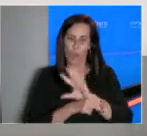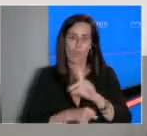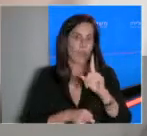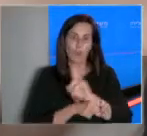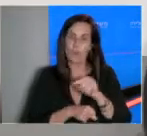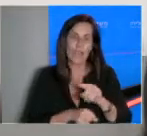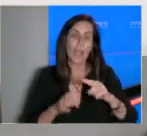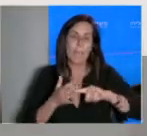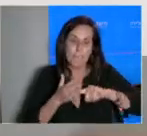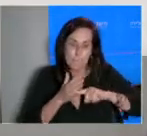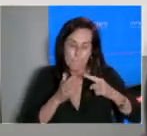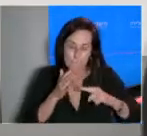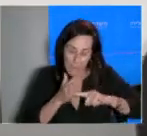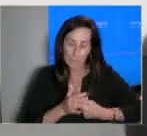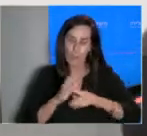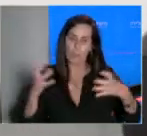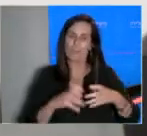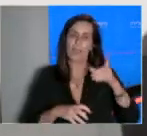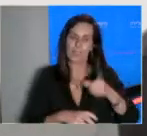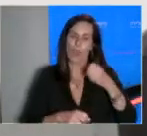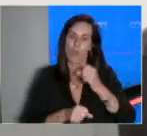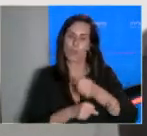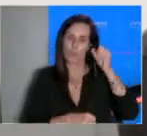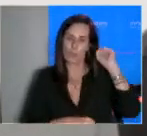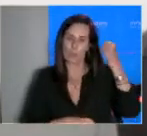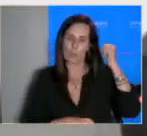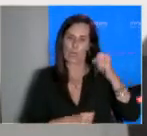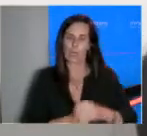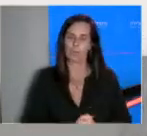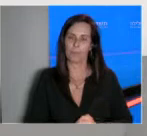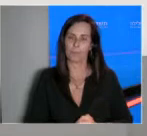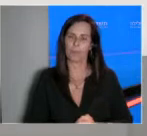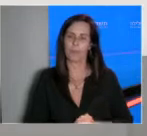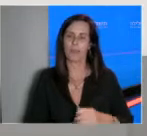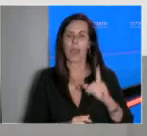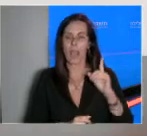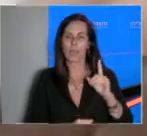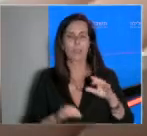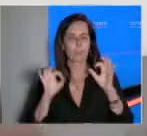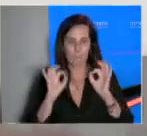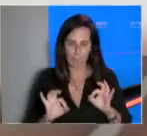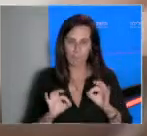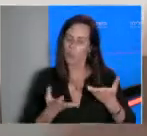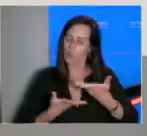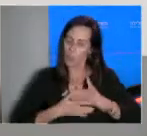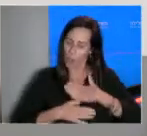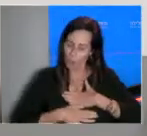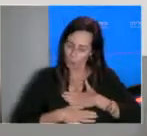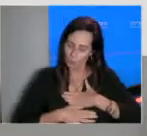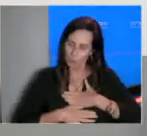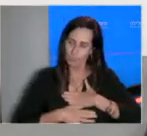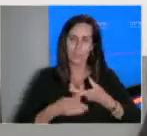אבל התקופה הזו רק מדגישה כמה שהחברה צריכה את העובדות והעובדים הסוציאליים. אז באמת, תנו לנו